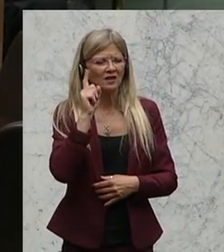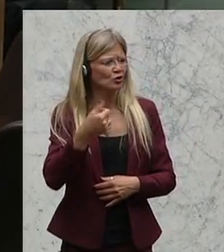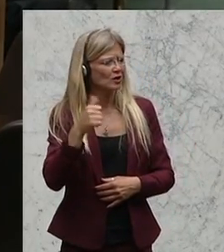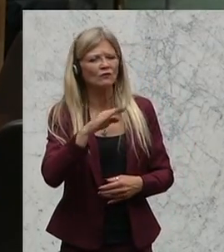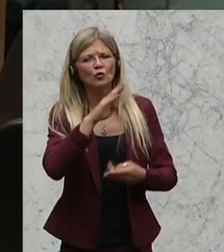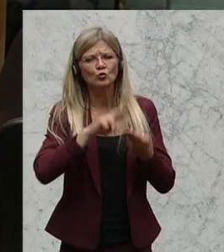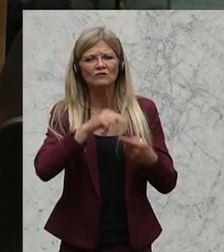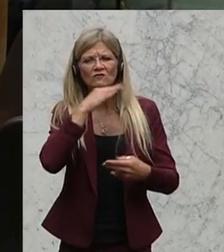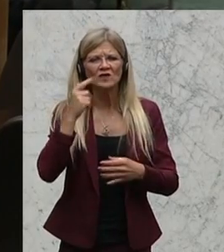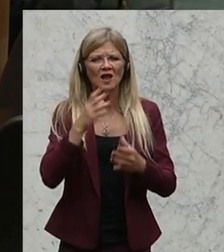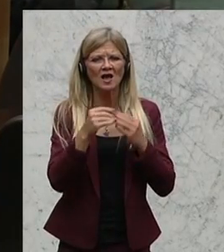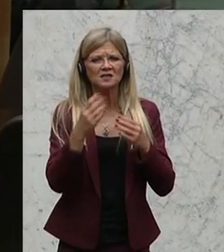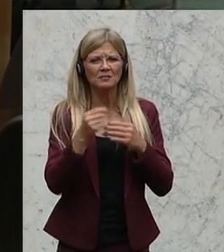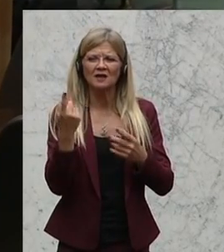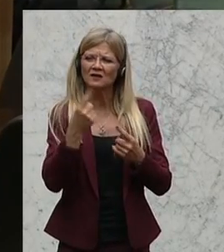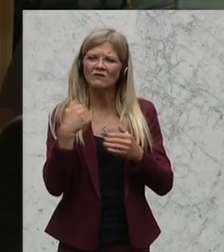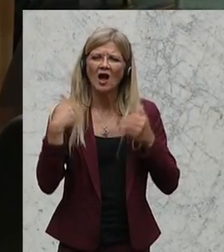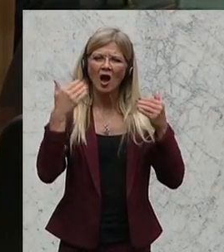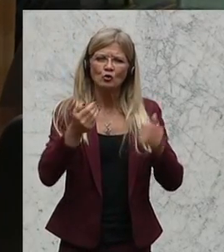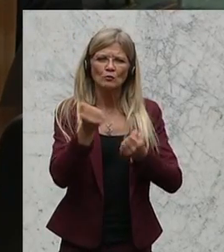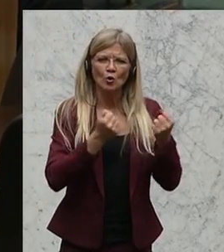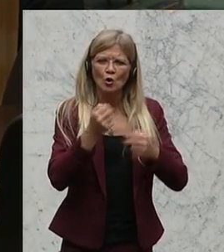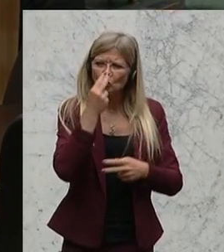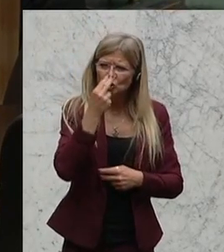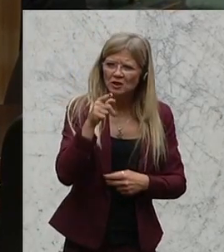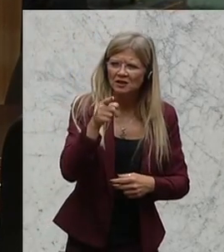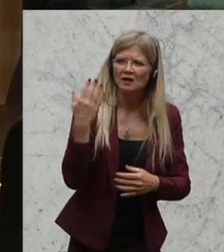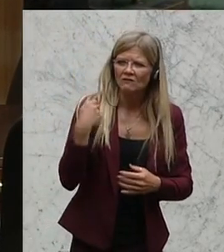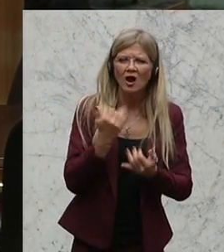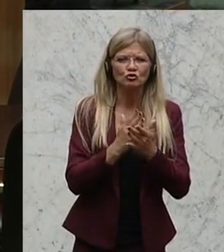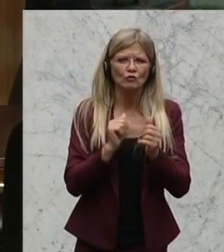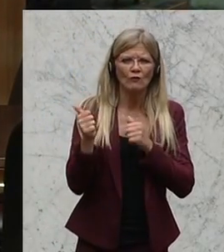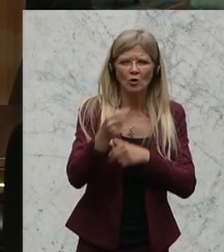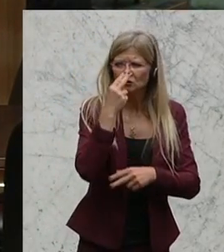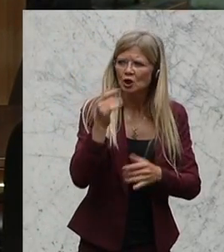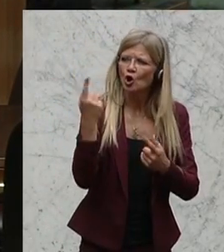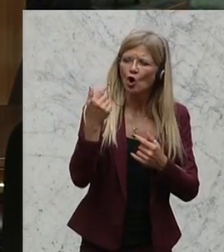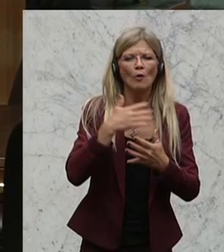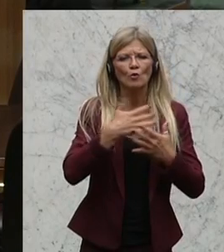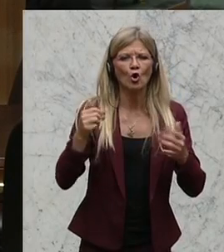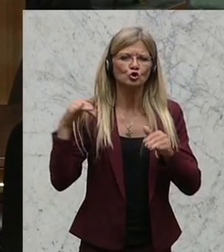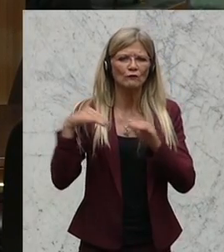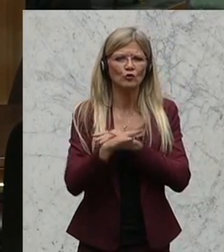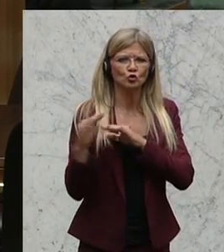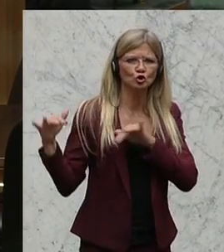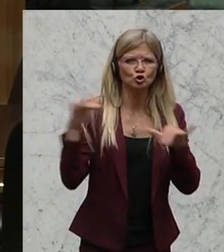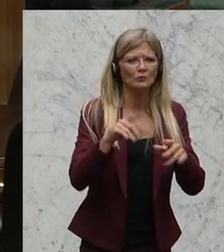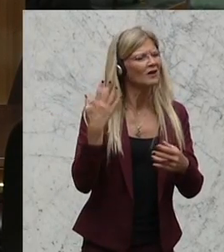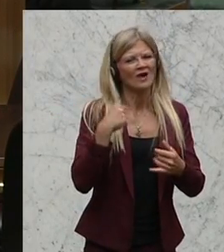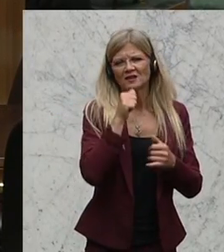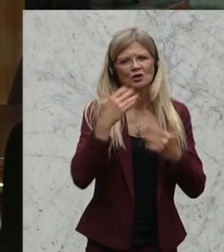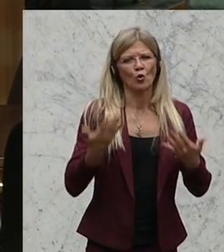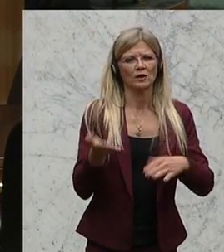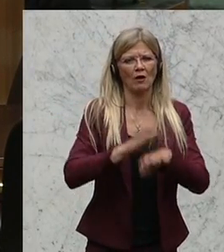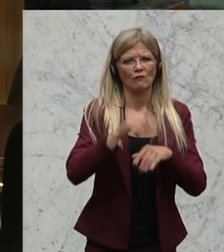der ein bisschen außenpolitisch sich das angeschaut hat, voraussehen können, dass hier ein großer Flüchtlingsstrom auf uns zukommt. Das ist nicht vom Himmel gefallen. Und diese Probleme haben